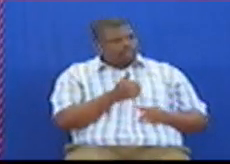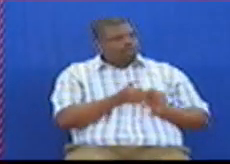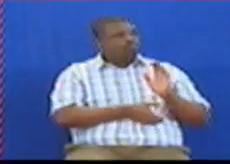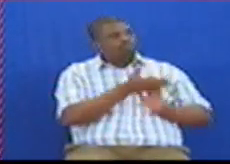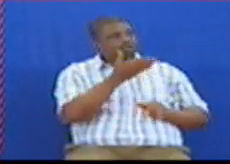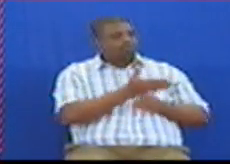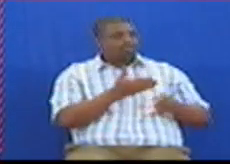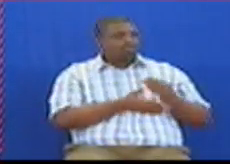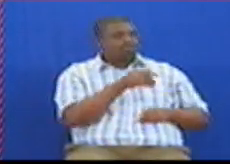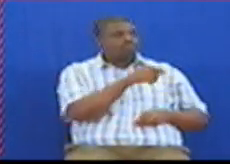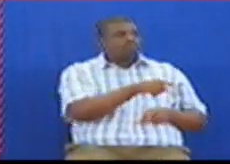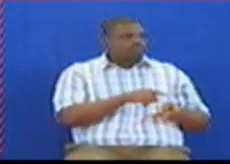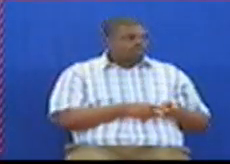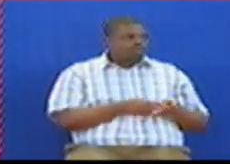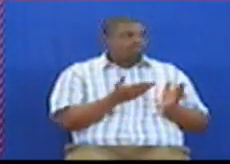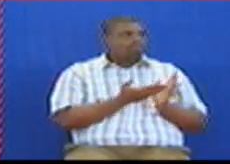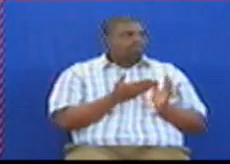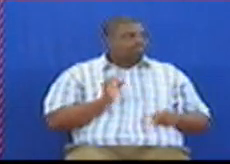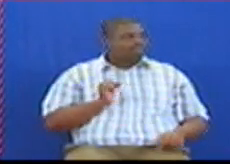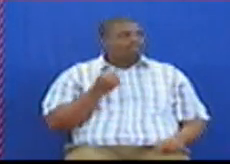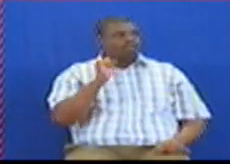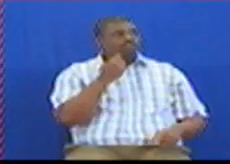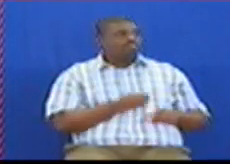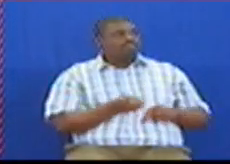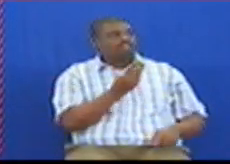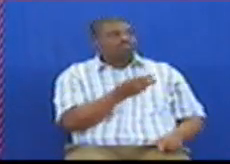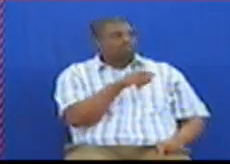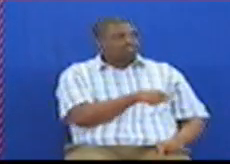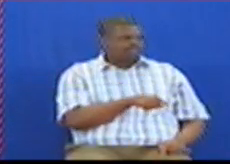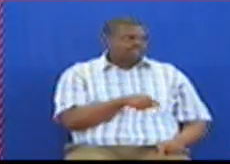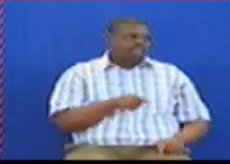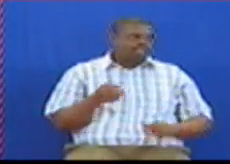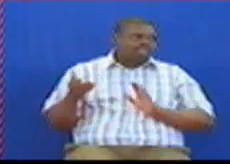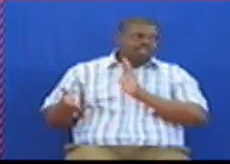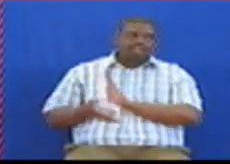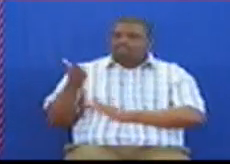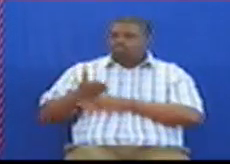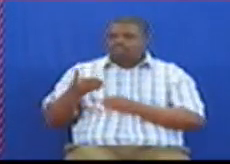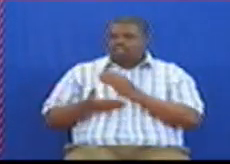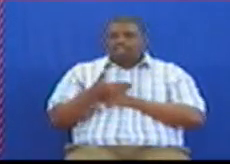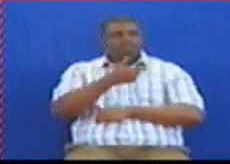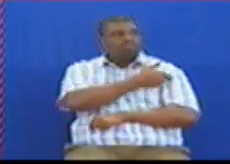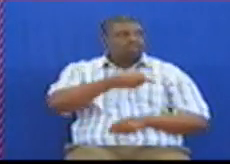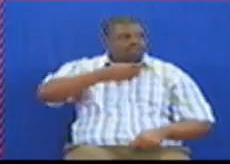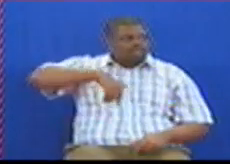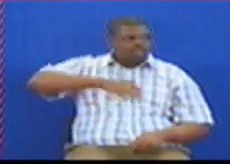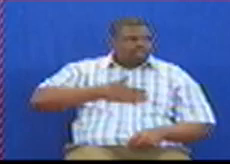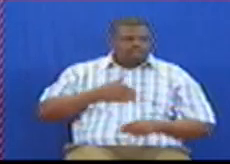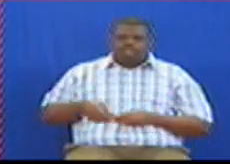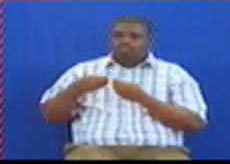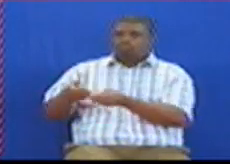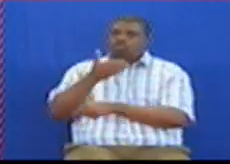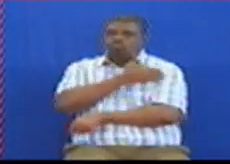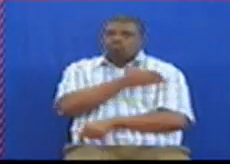ule. Nikuombe sana milioni 300 zile tunaomba zije tuweze kuanza kujenga ofisi hospitali yetu ya wilaya iweze kuwahudumia